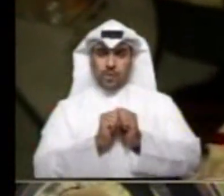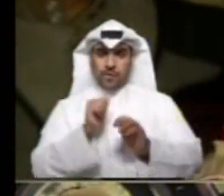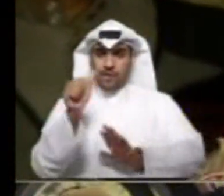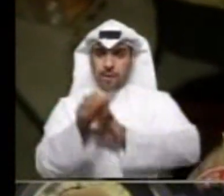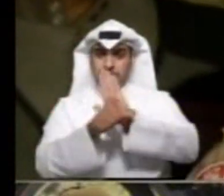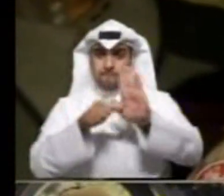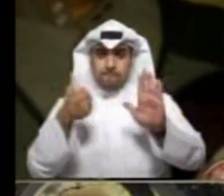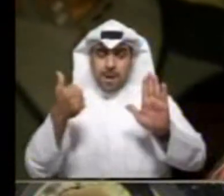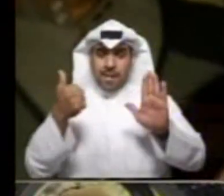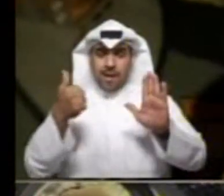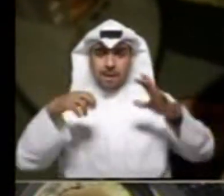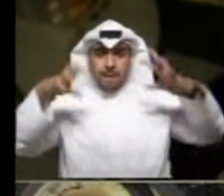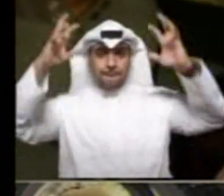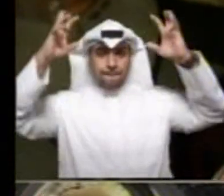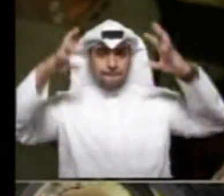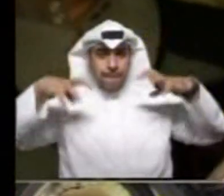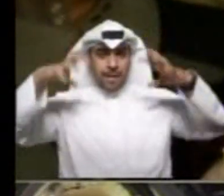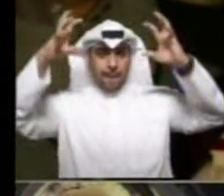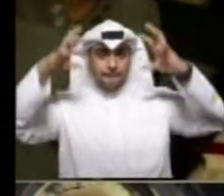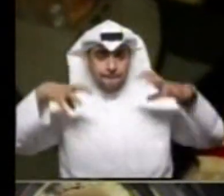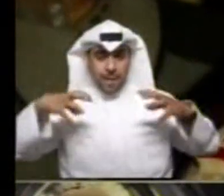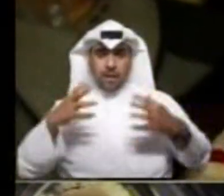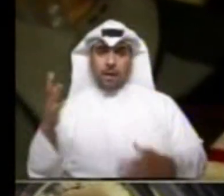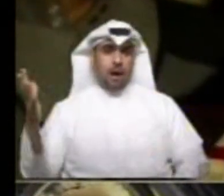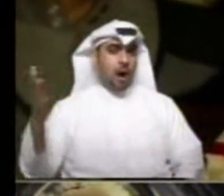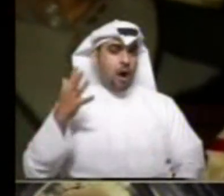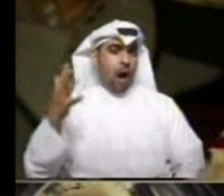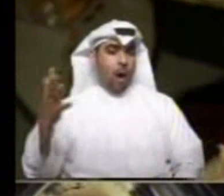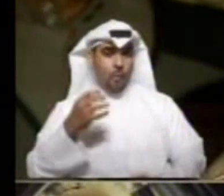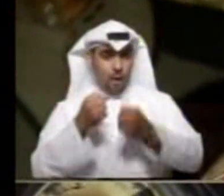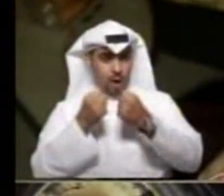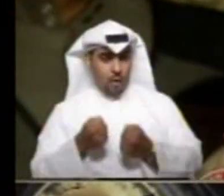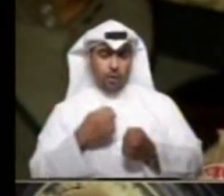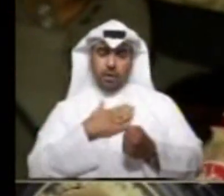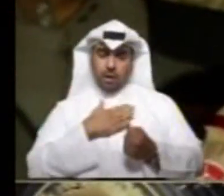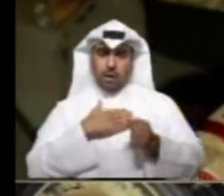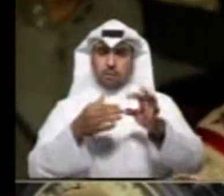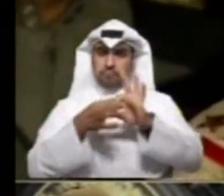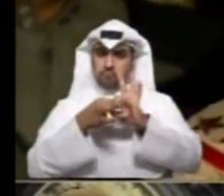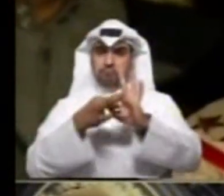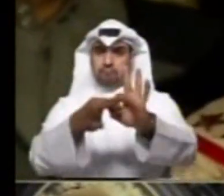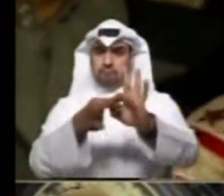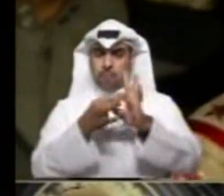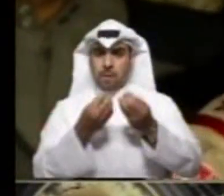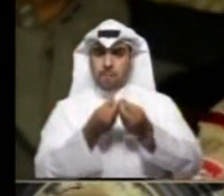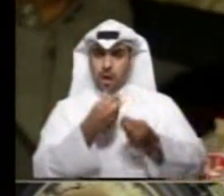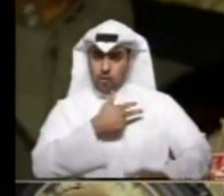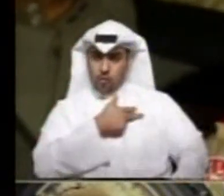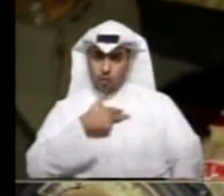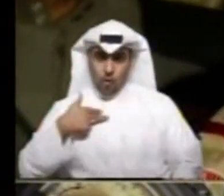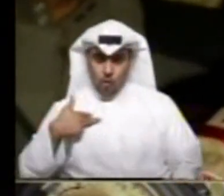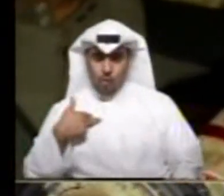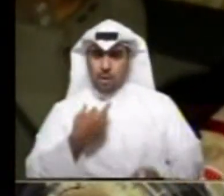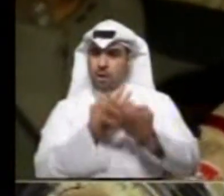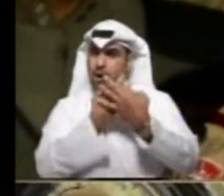دعم جهات الحكومية داخلية، الحرس الوطني، مطافي،